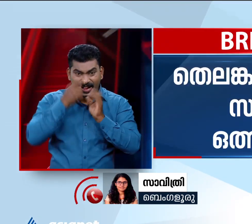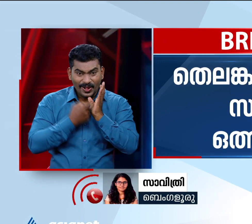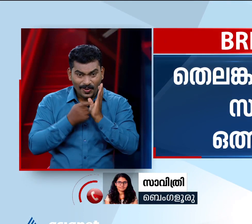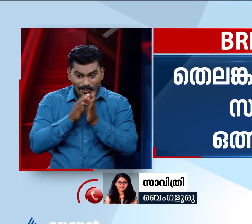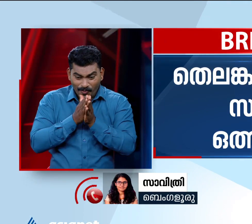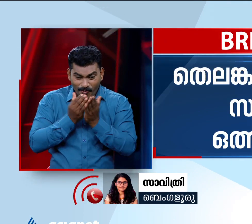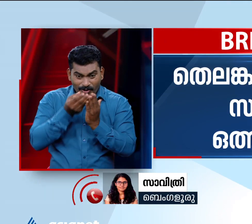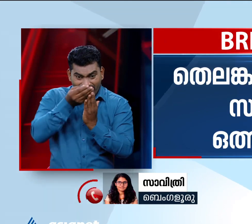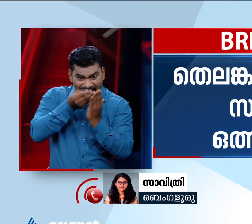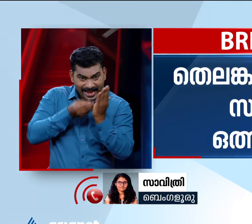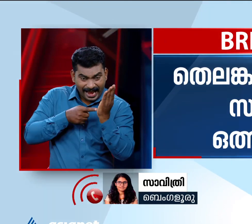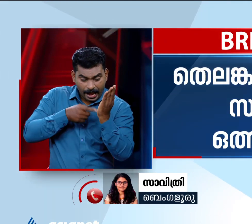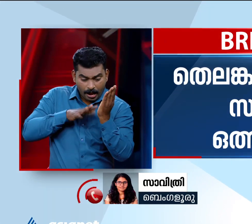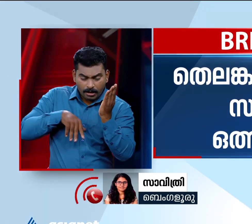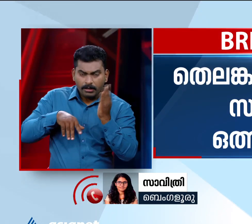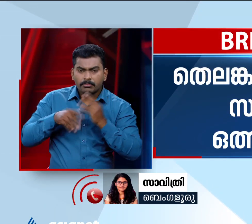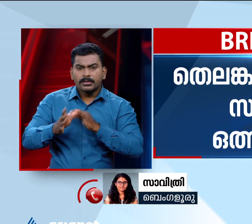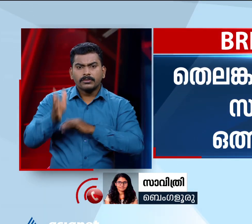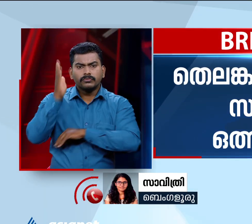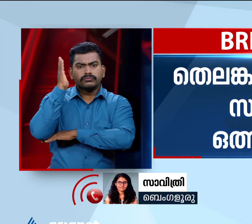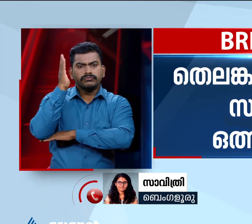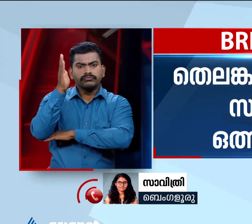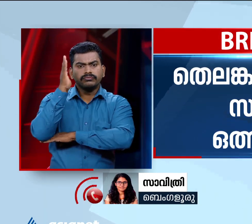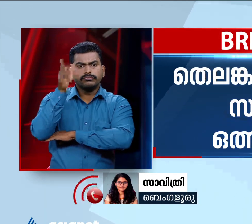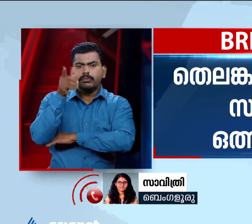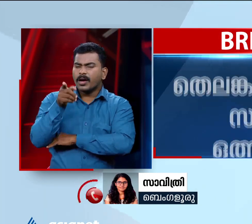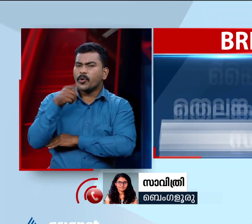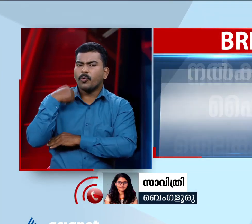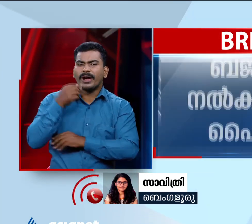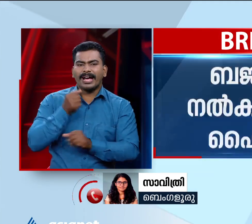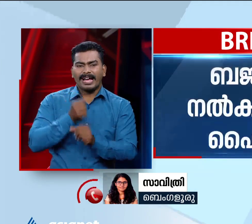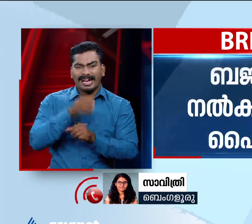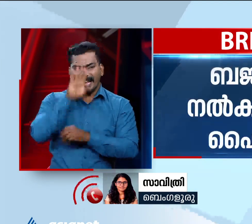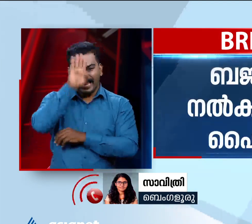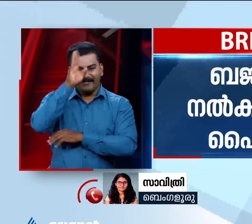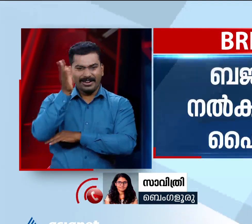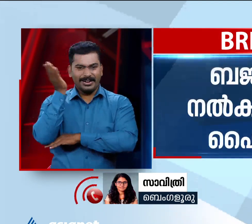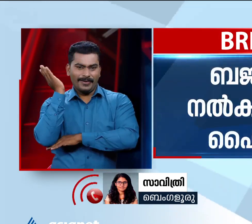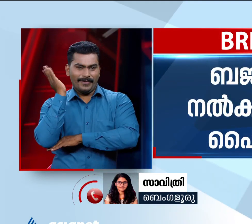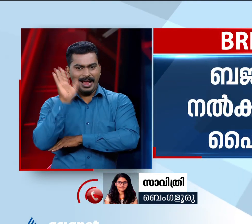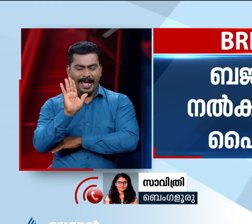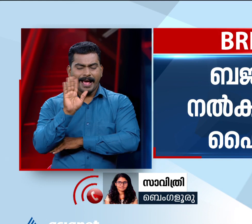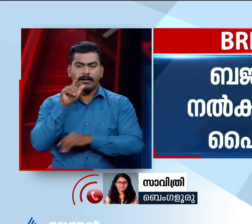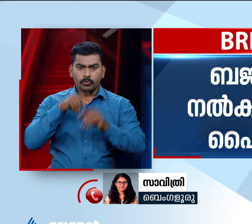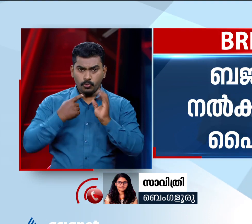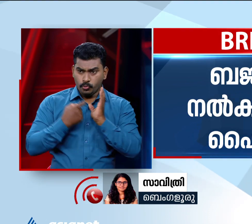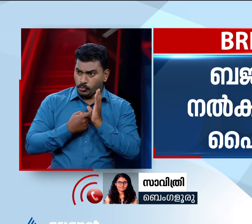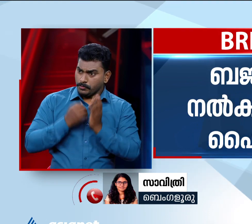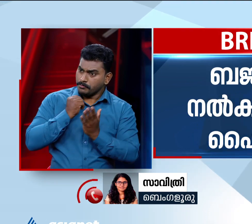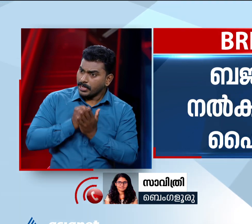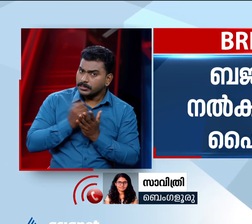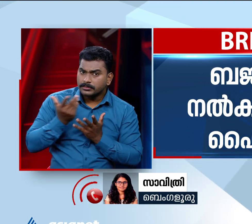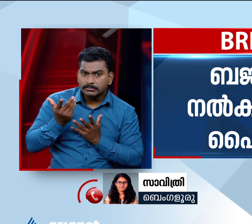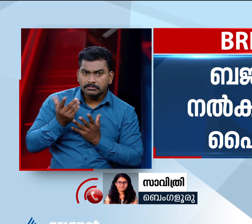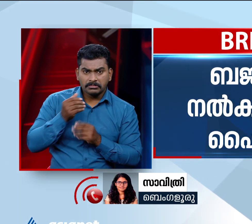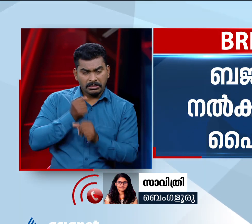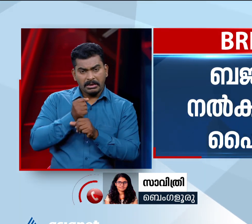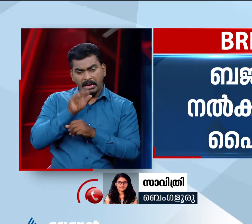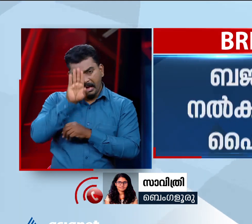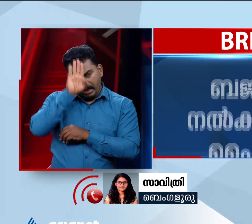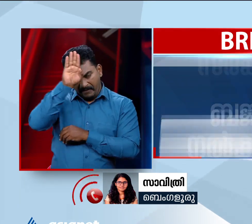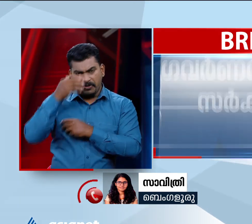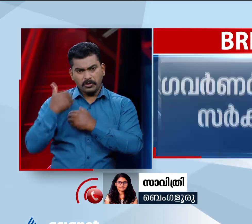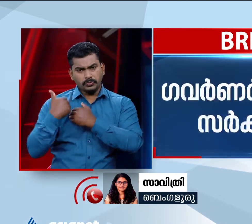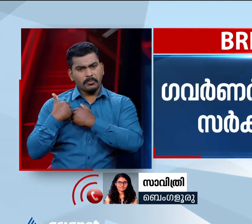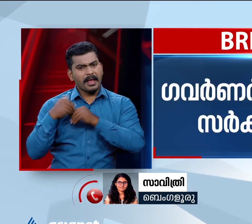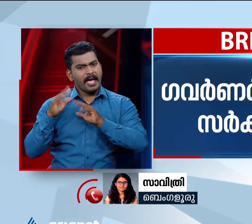മുൻപായി വായിച്ചുകൊള്ളണമെന്ന് നിർബന്ധമില്ലെന്നും, പക്ഷേ ബജറ്റ് അവതരിപ്പിക്കാൻ തീർച്ചയായും സംസ്ഥാനത്തിന്റെ തലവൻ എന്ന നിലയ്ക്ക് ഗവർണറുടെ